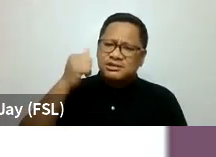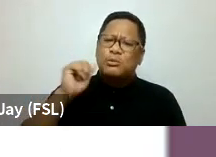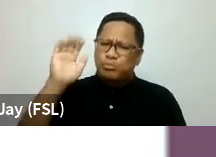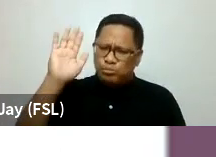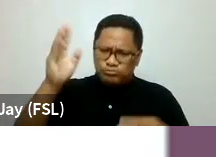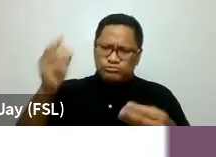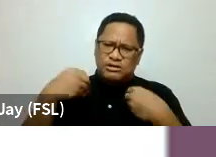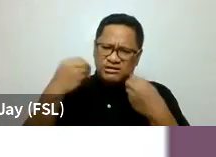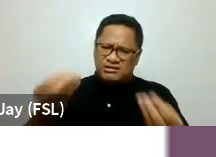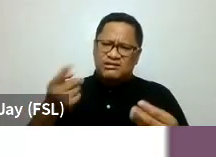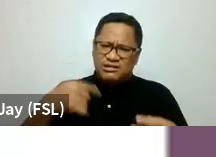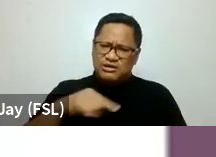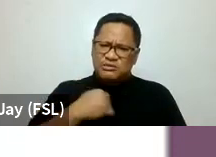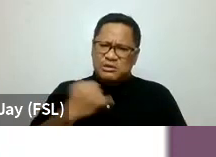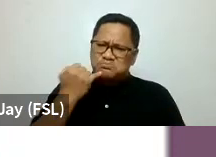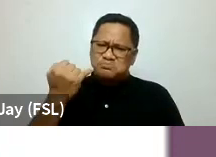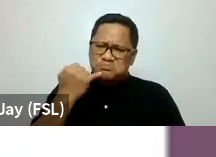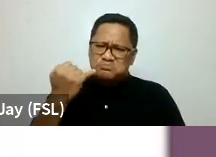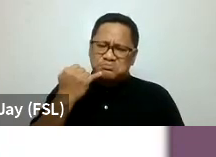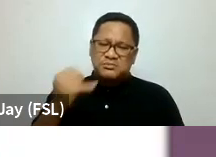ba? Papansit ka